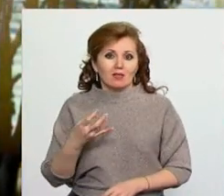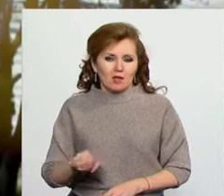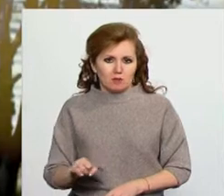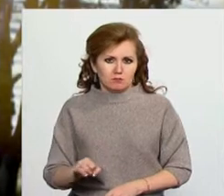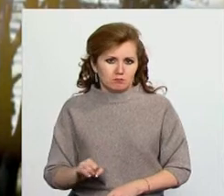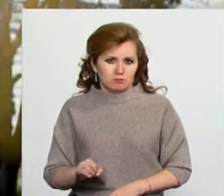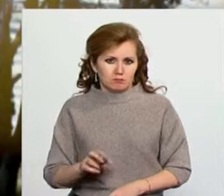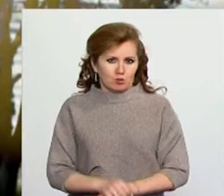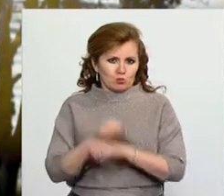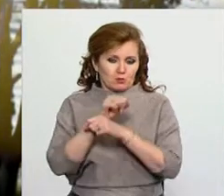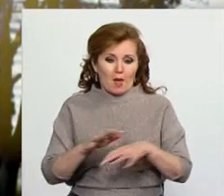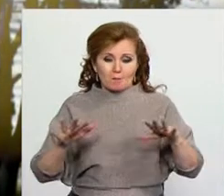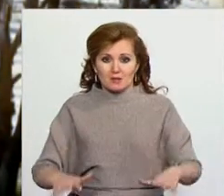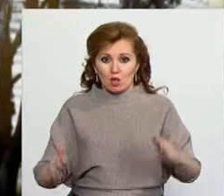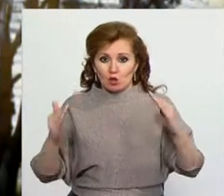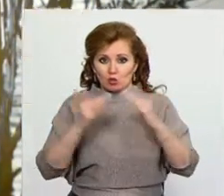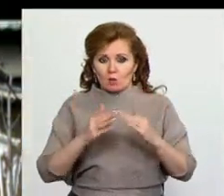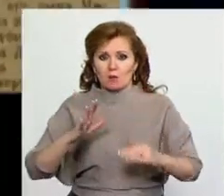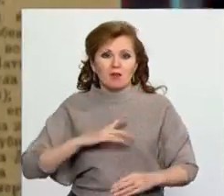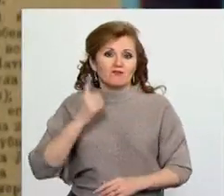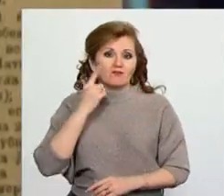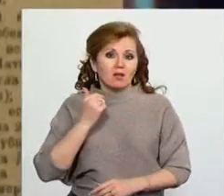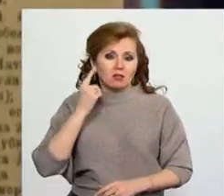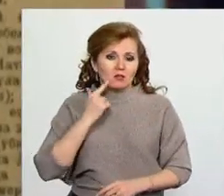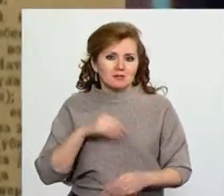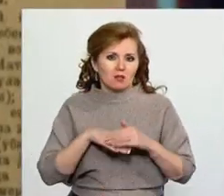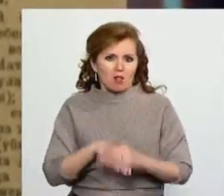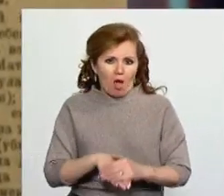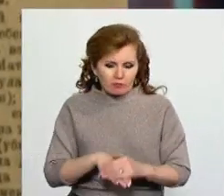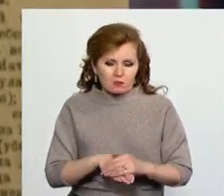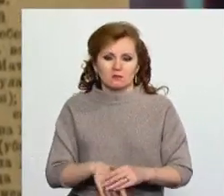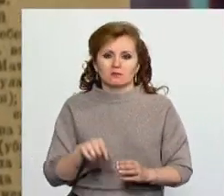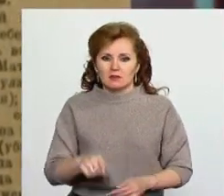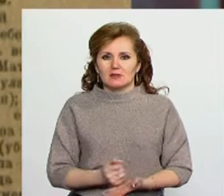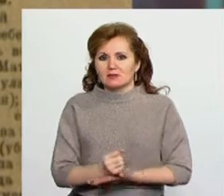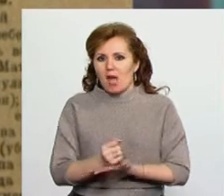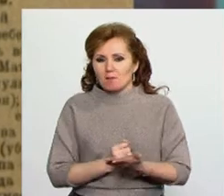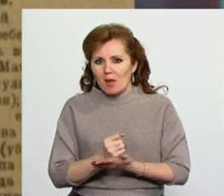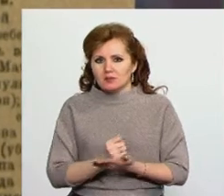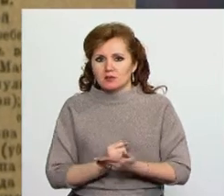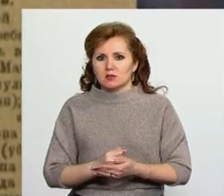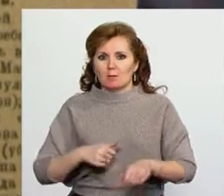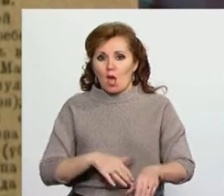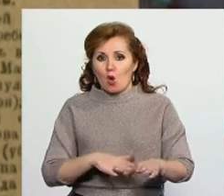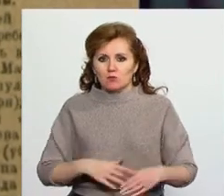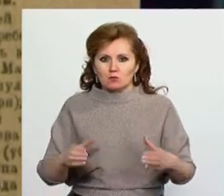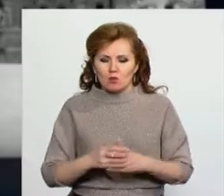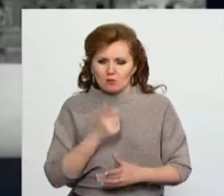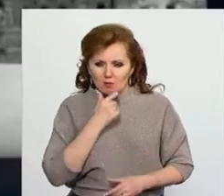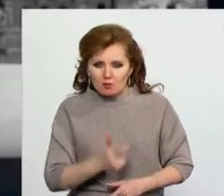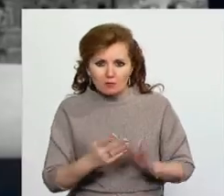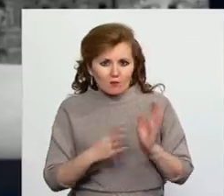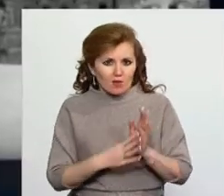этого дома 100 лет назад был винный склад. Расквартированный в Сарапуле запасный пехотный полк наткнулся на него 9